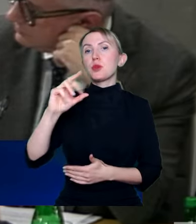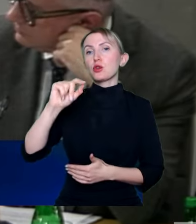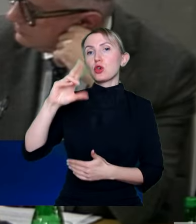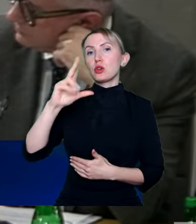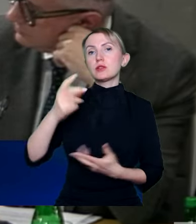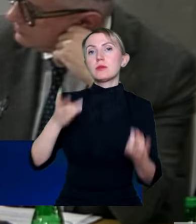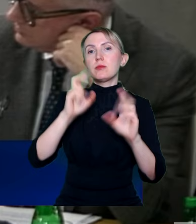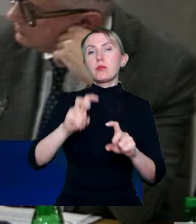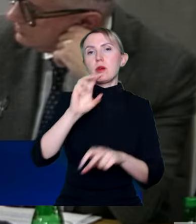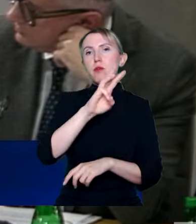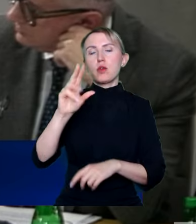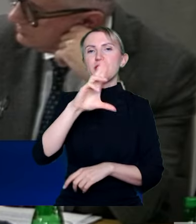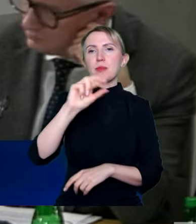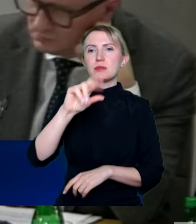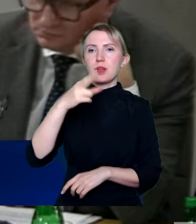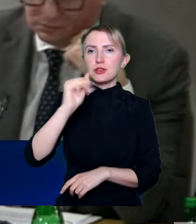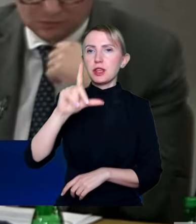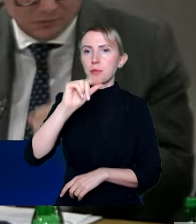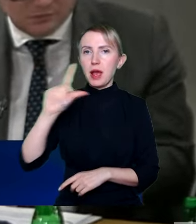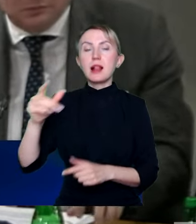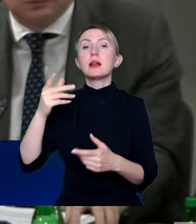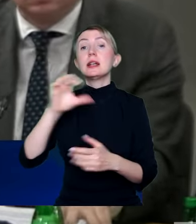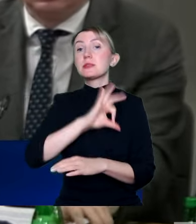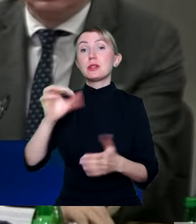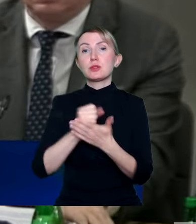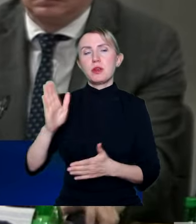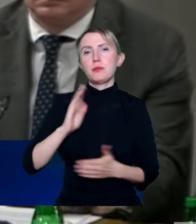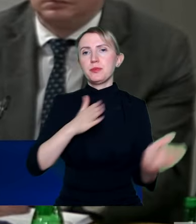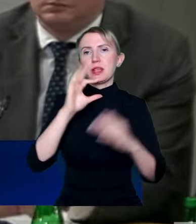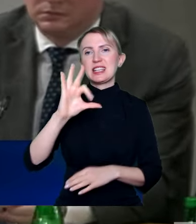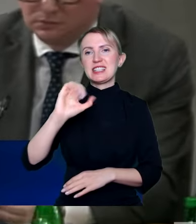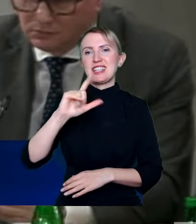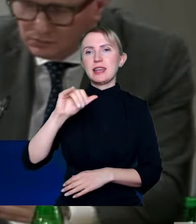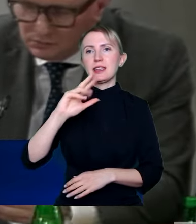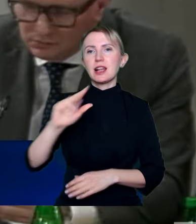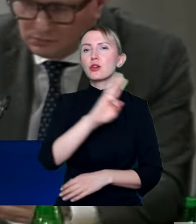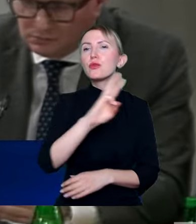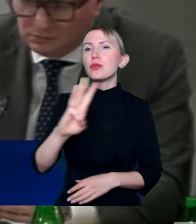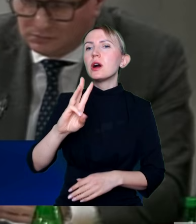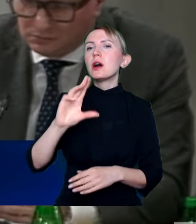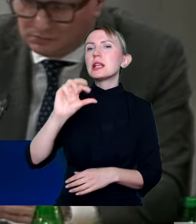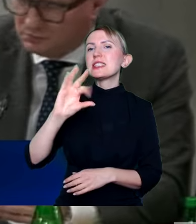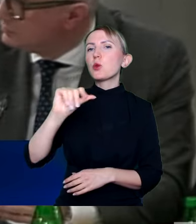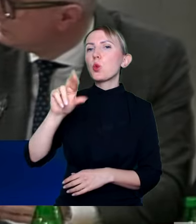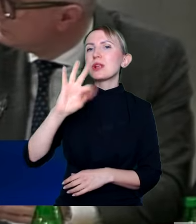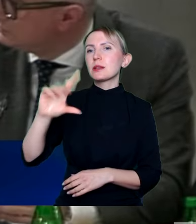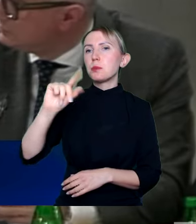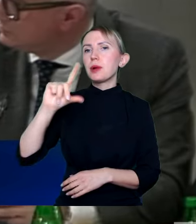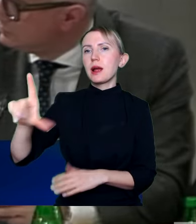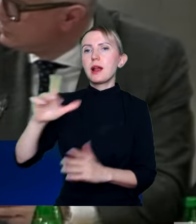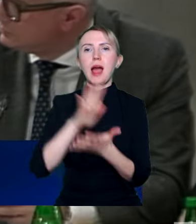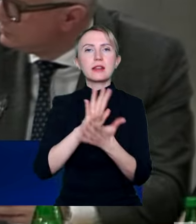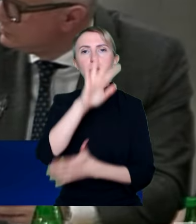portalu niebezpiecznik.pl, specjalista do spraw bezpieczeństwa. Pan Michał Sajdak, założyciel portalu sekurak.pl, autor wielu artykułów na